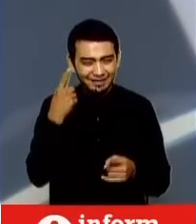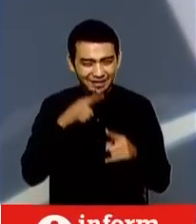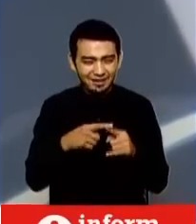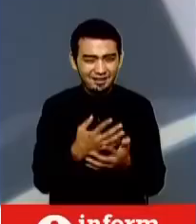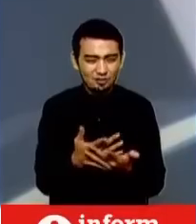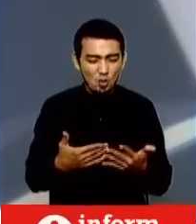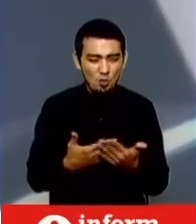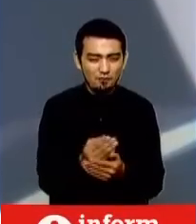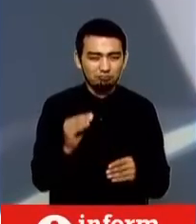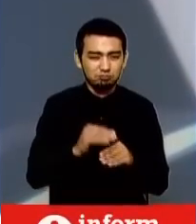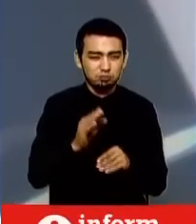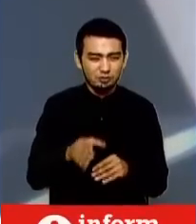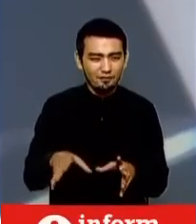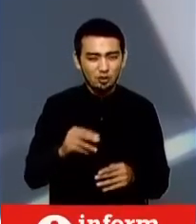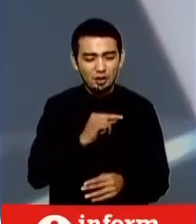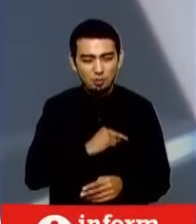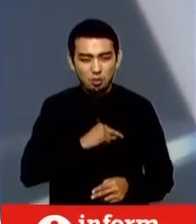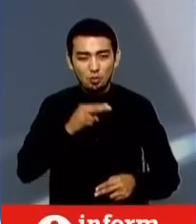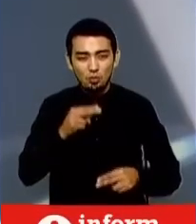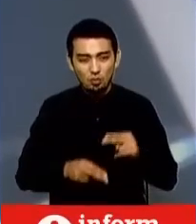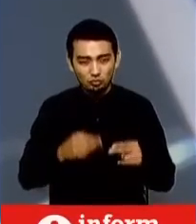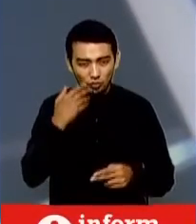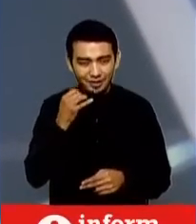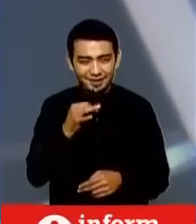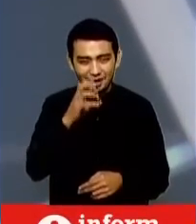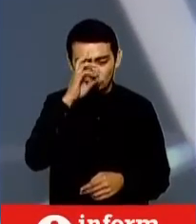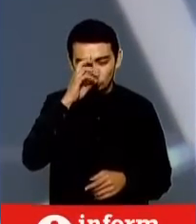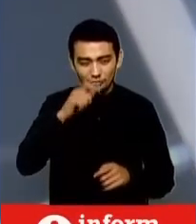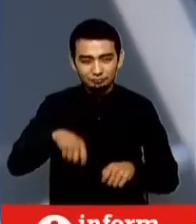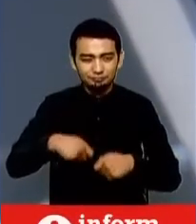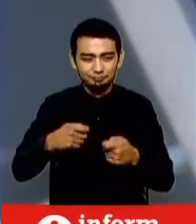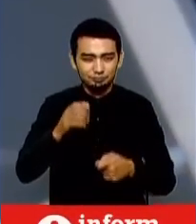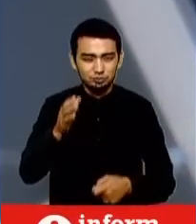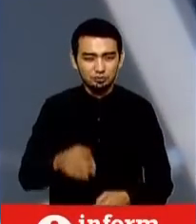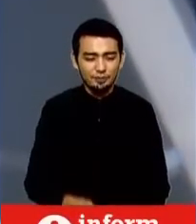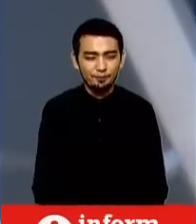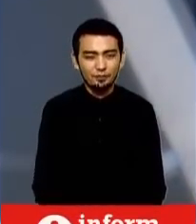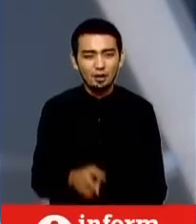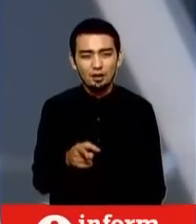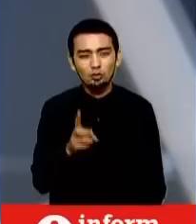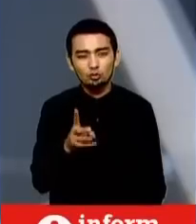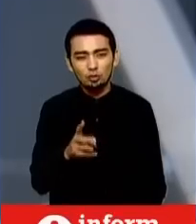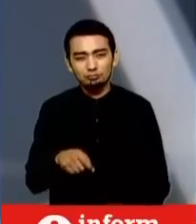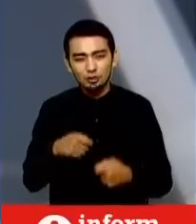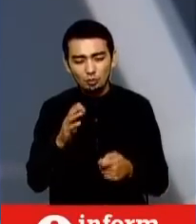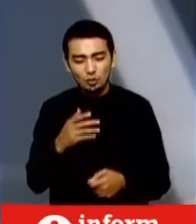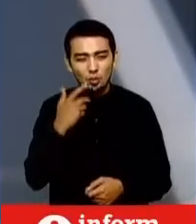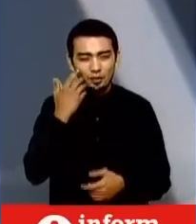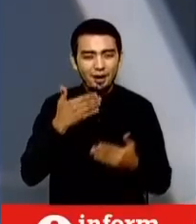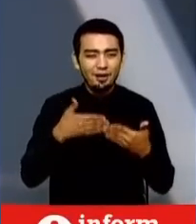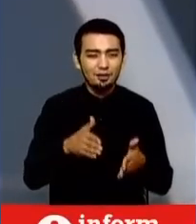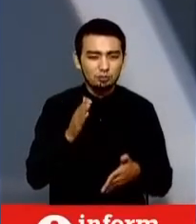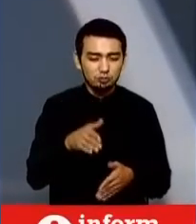Жекелей жобаның барлық жұмысы аяқталғаннан кейін мемлекет меншігіне өтетін болады. Ал онда кімдер оқиды және қашан